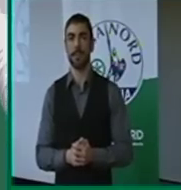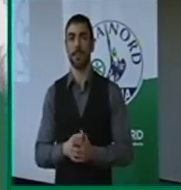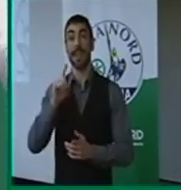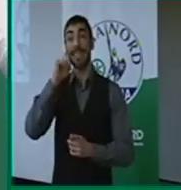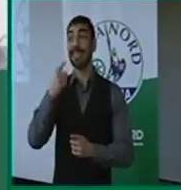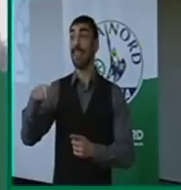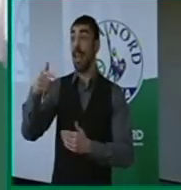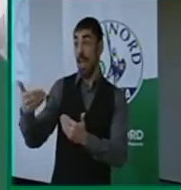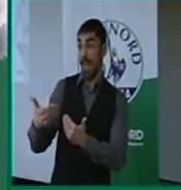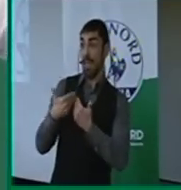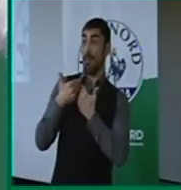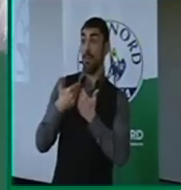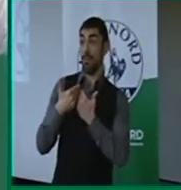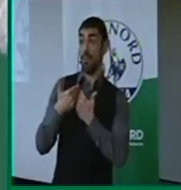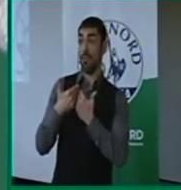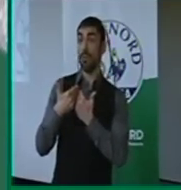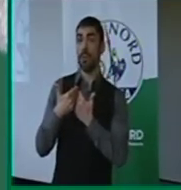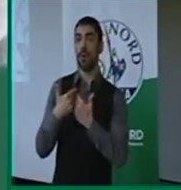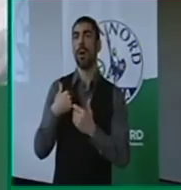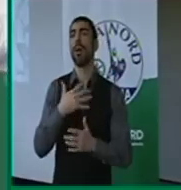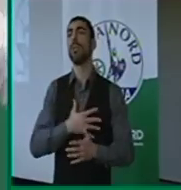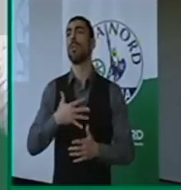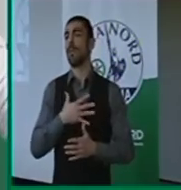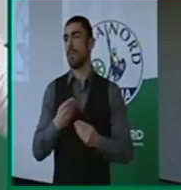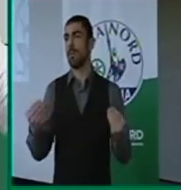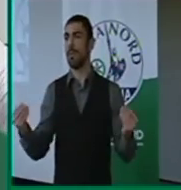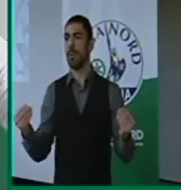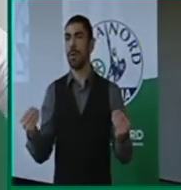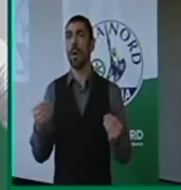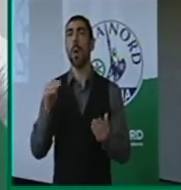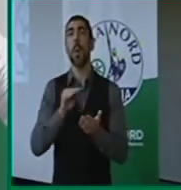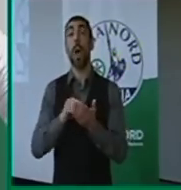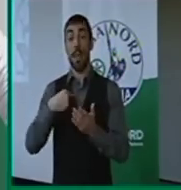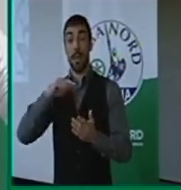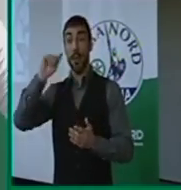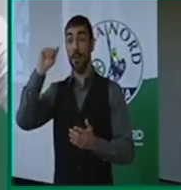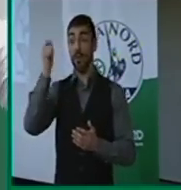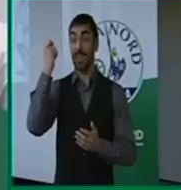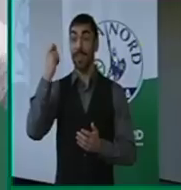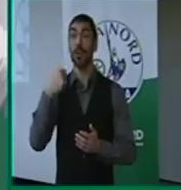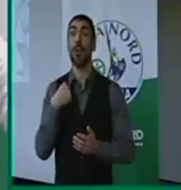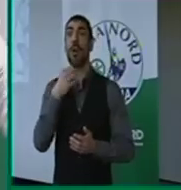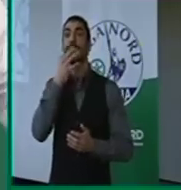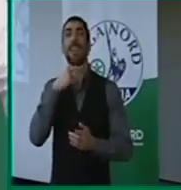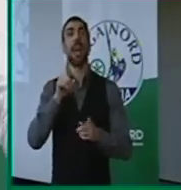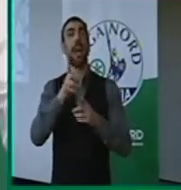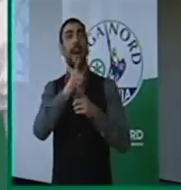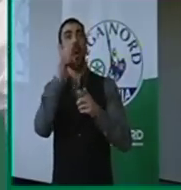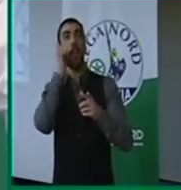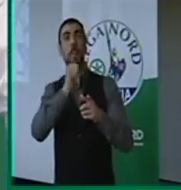ci date una mano ci prenderemo delle grandi soddisfazioni la più grande soddisfazione quando avremo vinto perché l'enorme